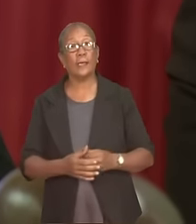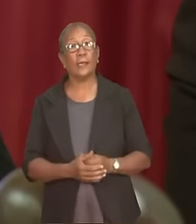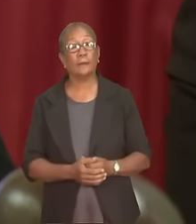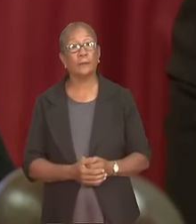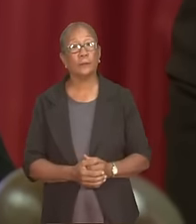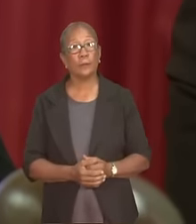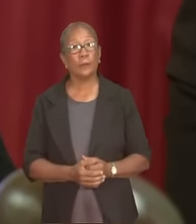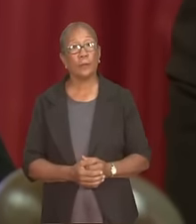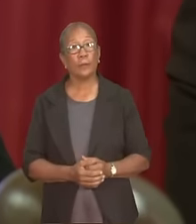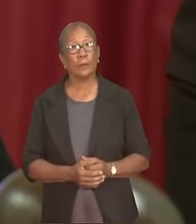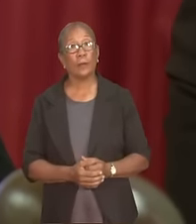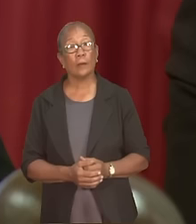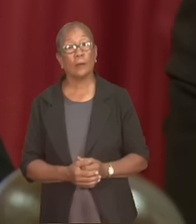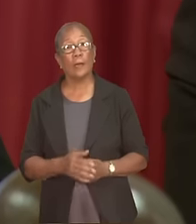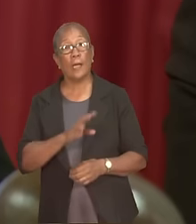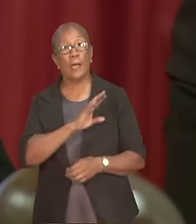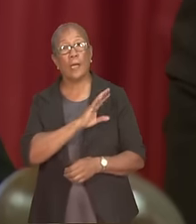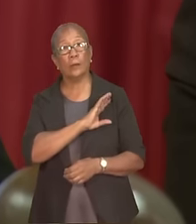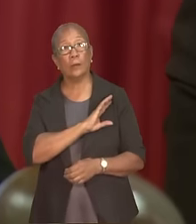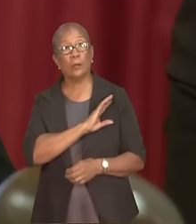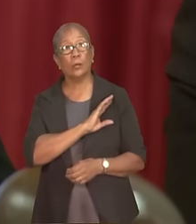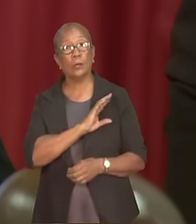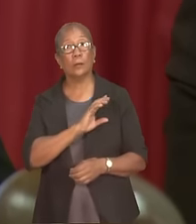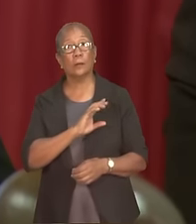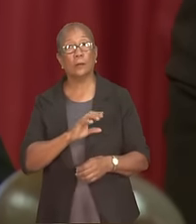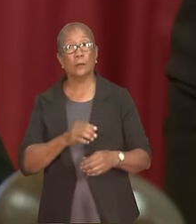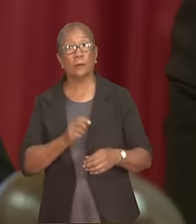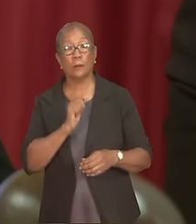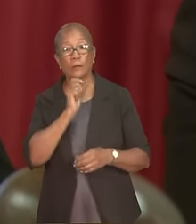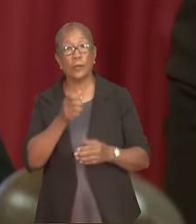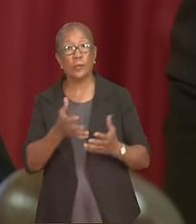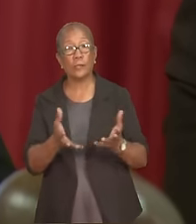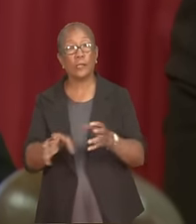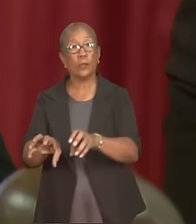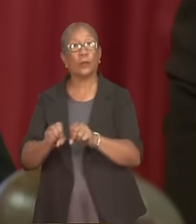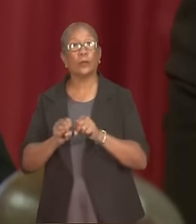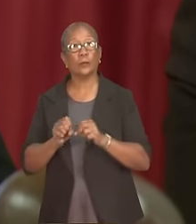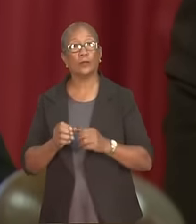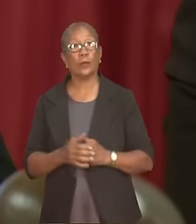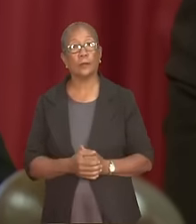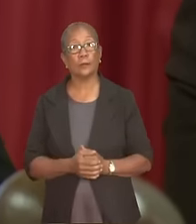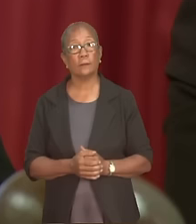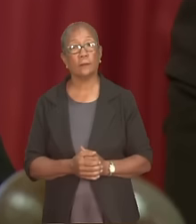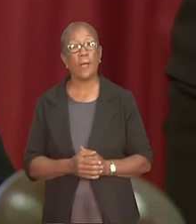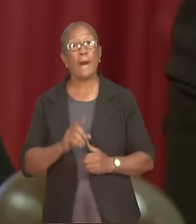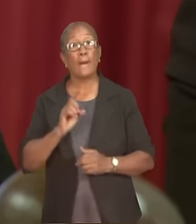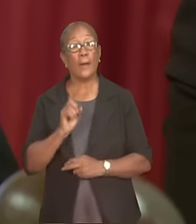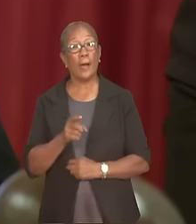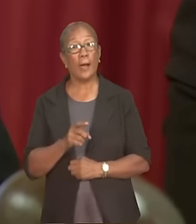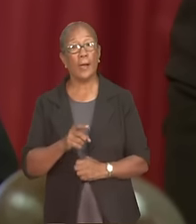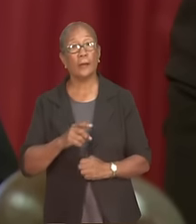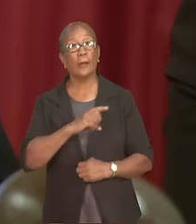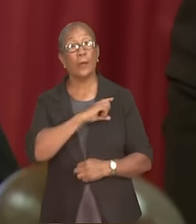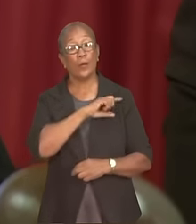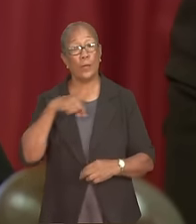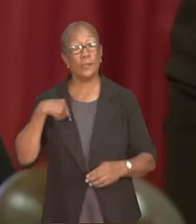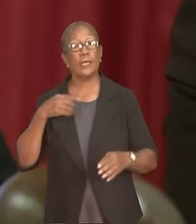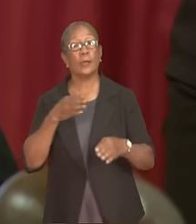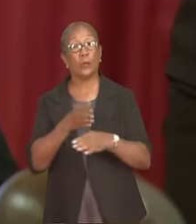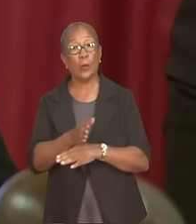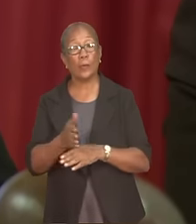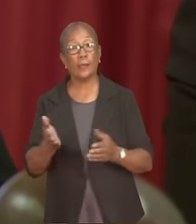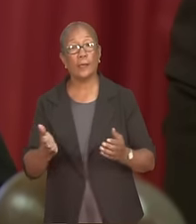die vertegenwoordigers van de overheid zich teruggetrokken. Maar we zijn doorgegaan